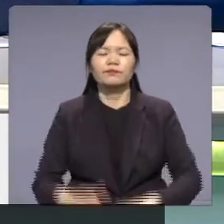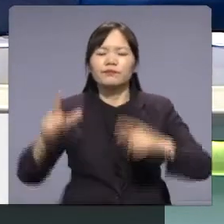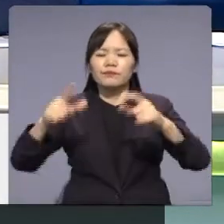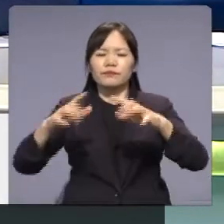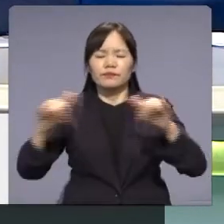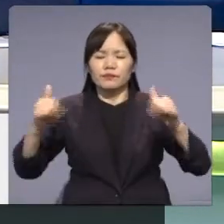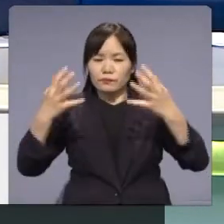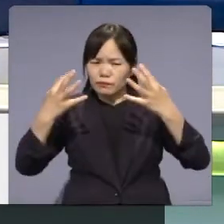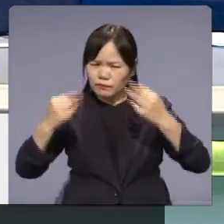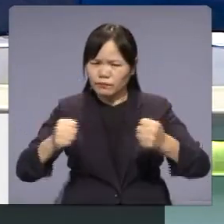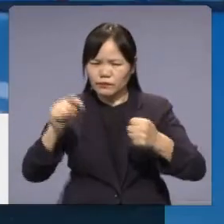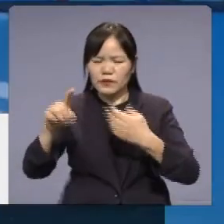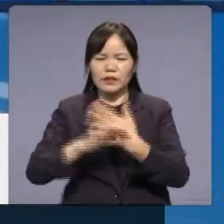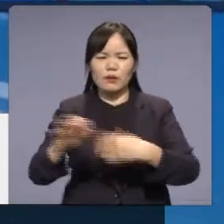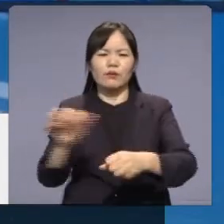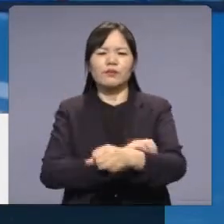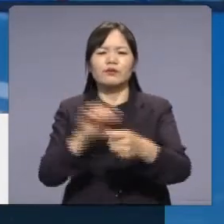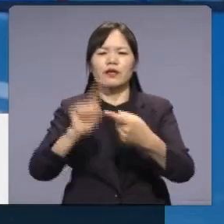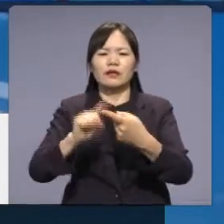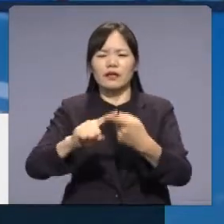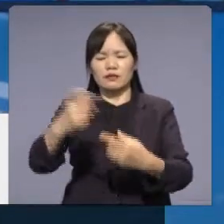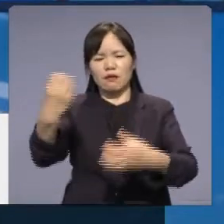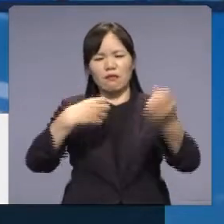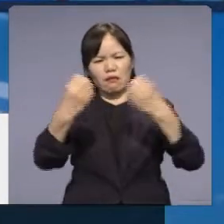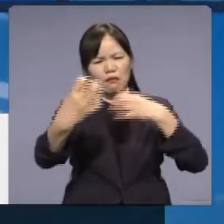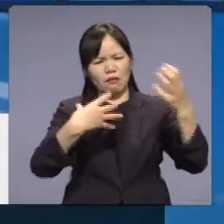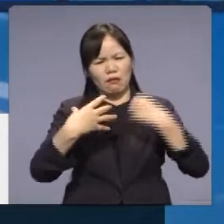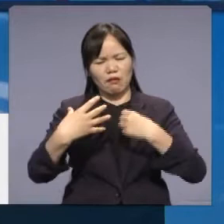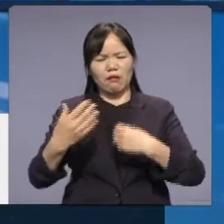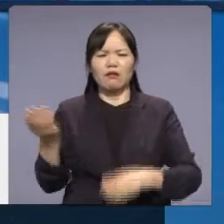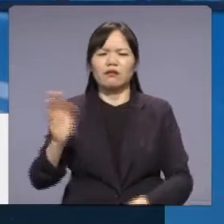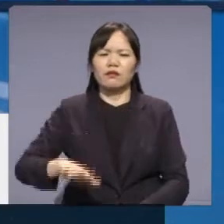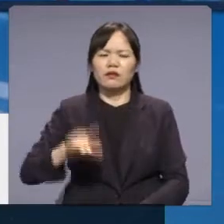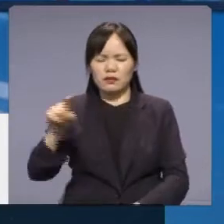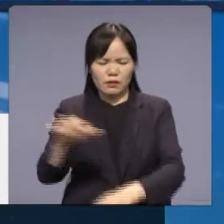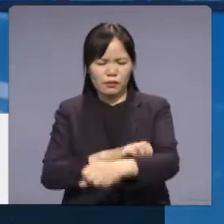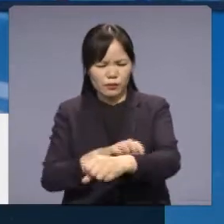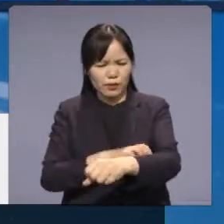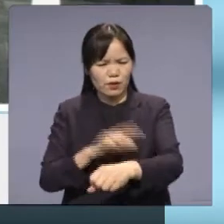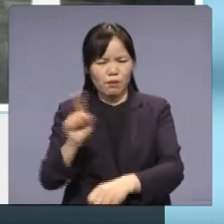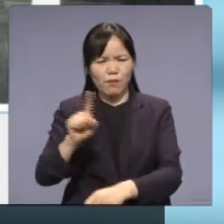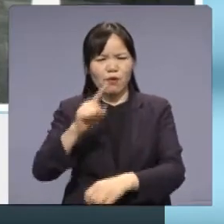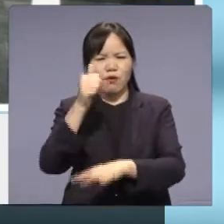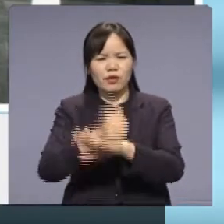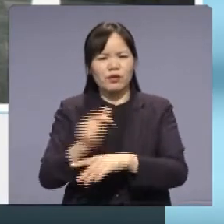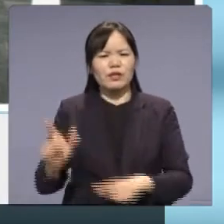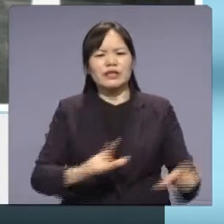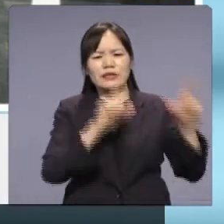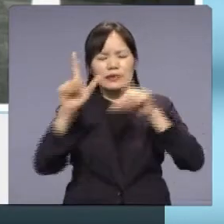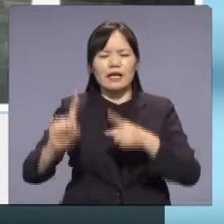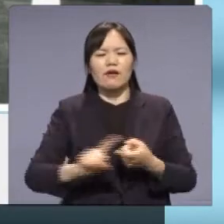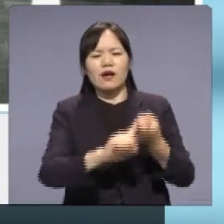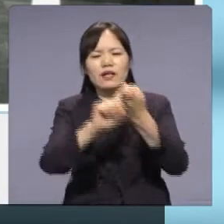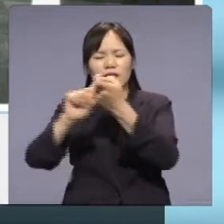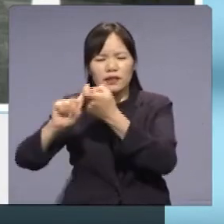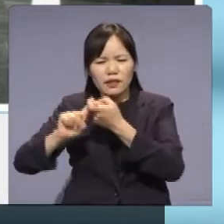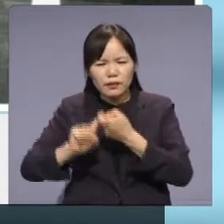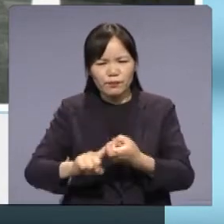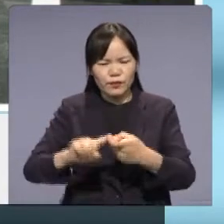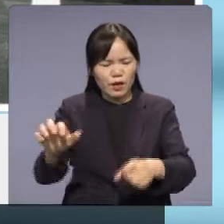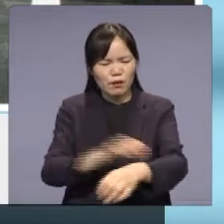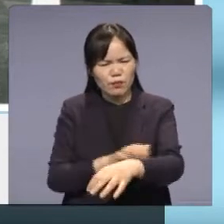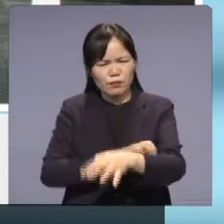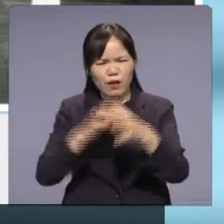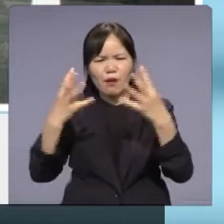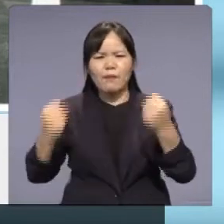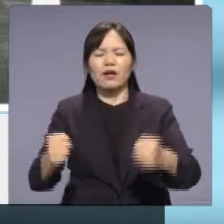주민들이 많으면 불편한 부분에 대한 말씀들을 많이 하시죠. 그렇지만 그 불편한 부분이 결국은 생활 인프라 부분에서 불편한 부분이